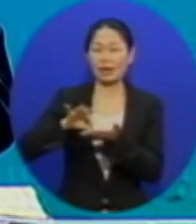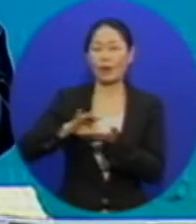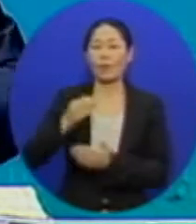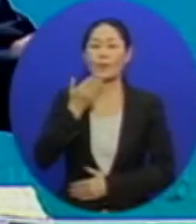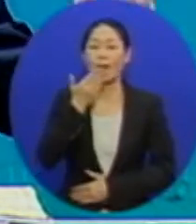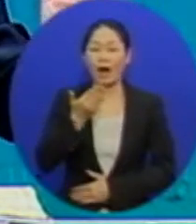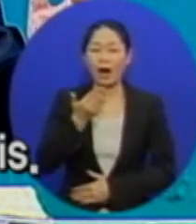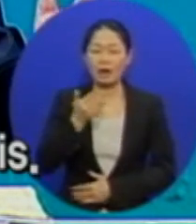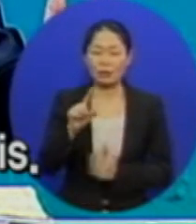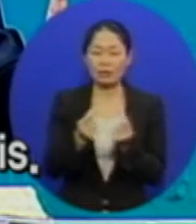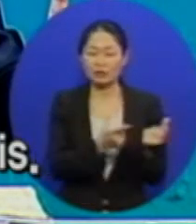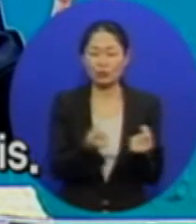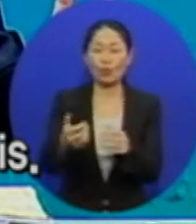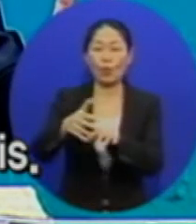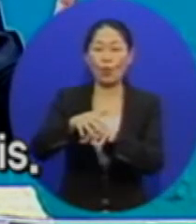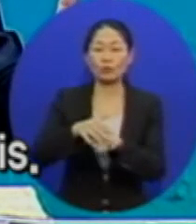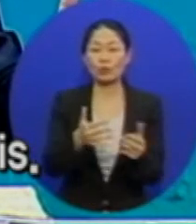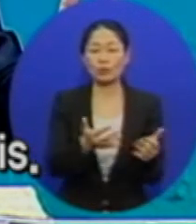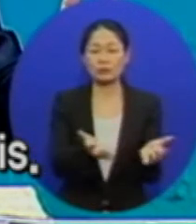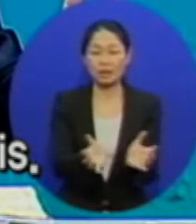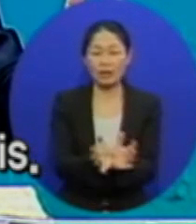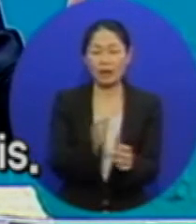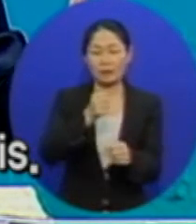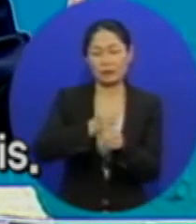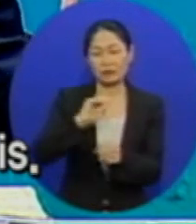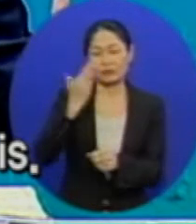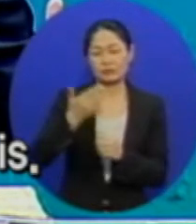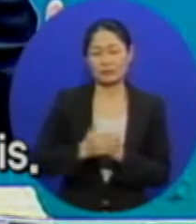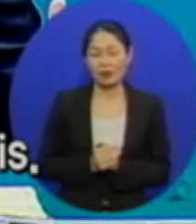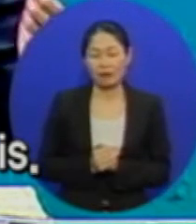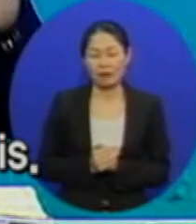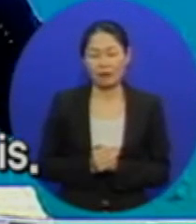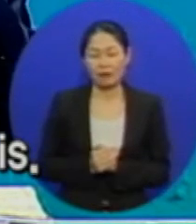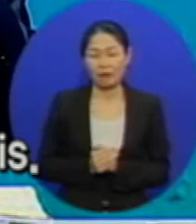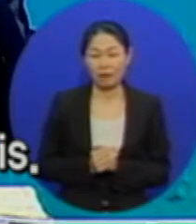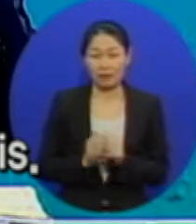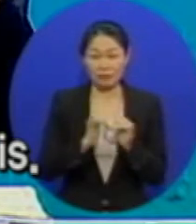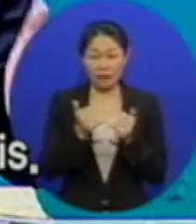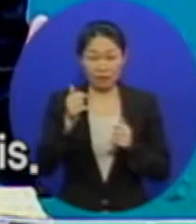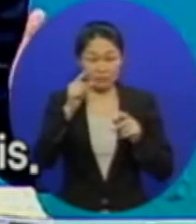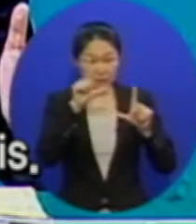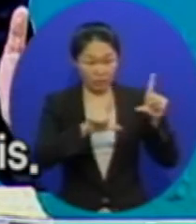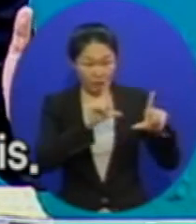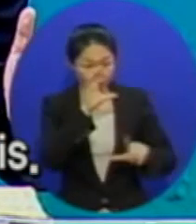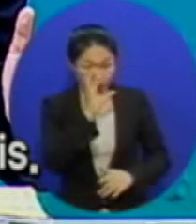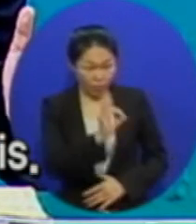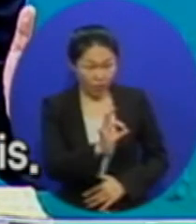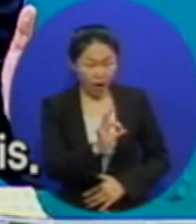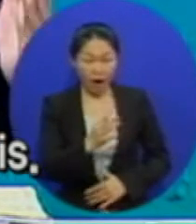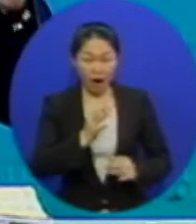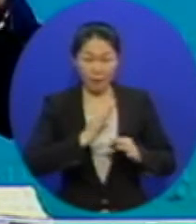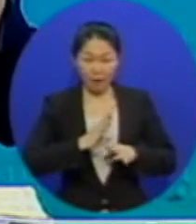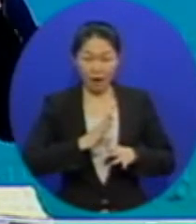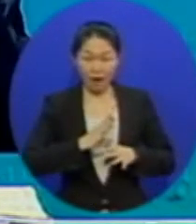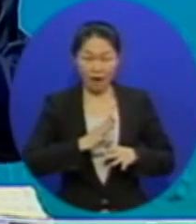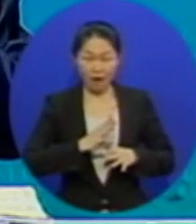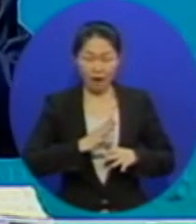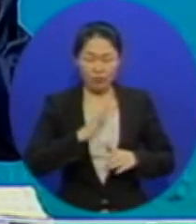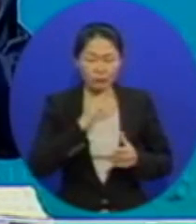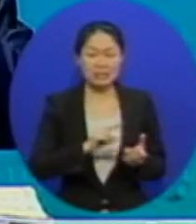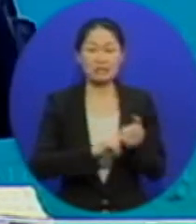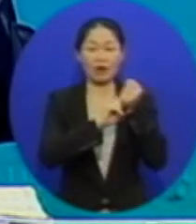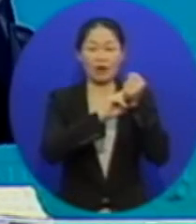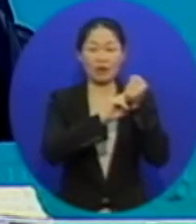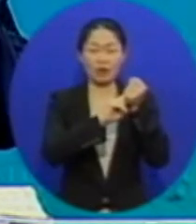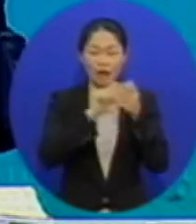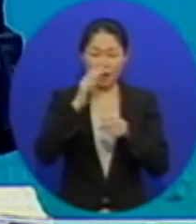있는 그런 공동체가 만들어졌어요 사람들이 그걸 보고 놀랬어요 은 기조 기구나